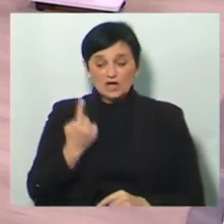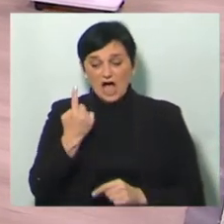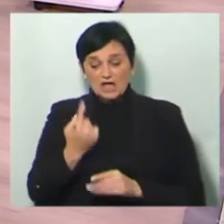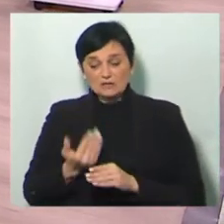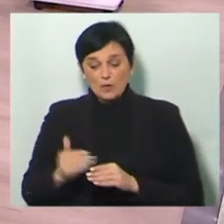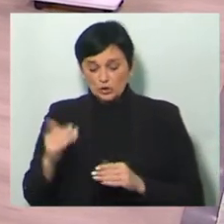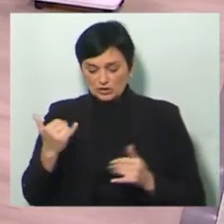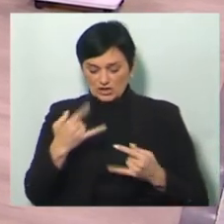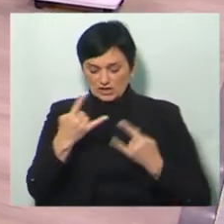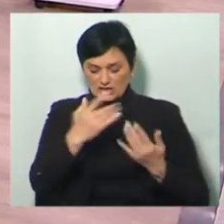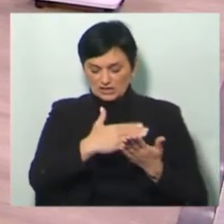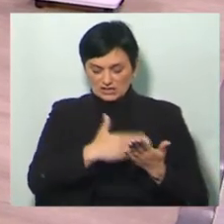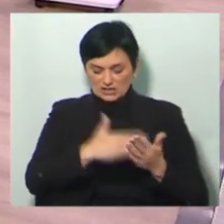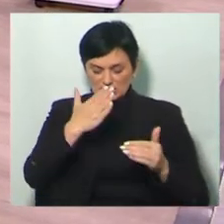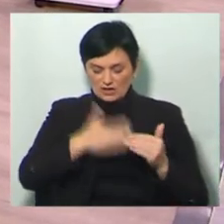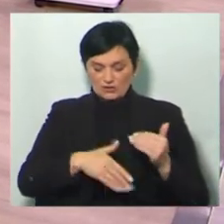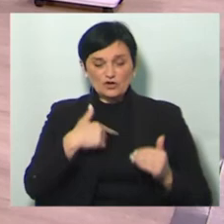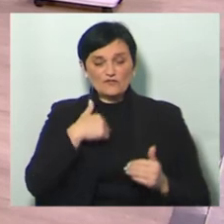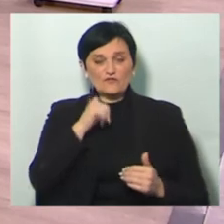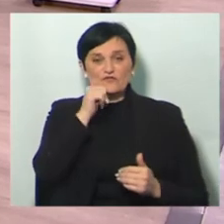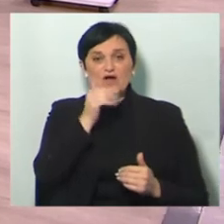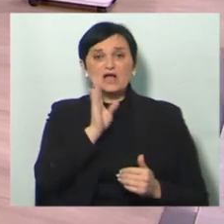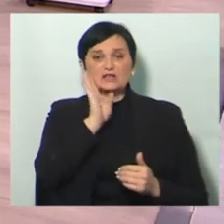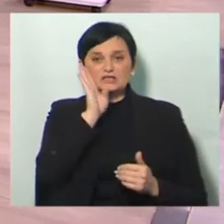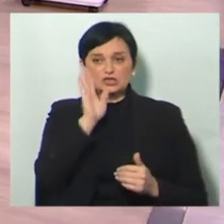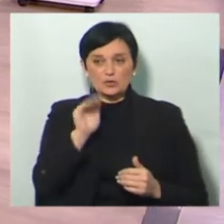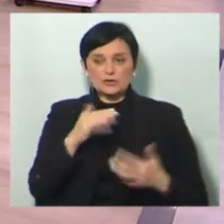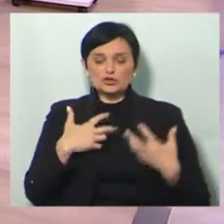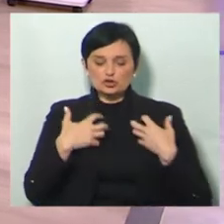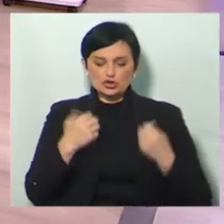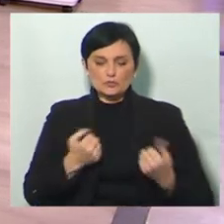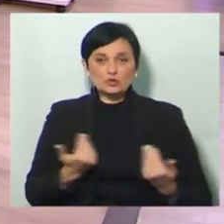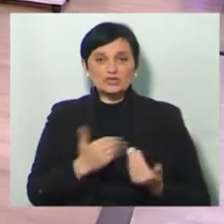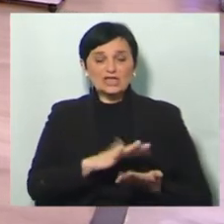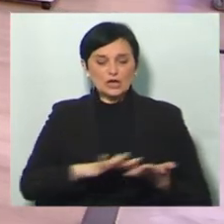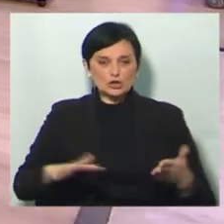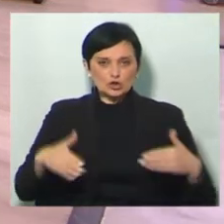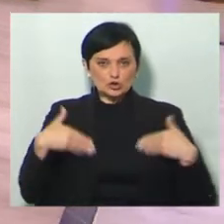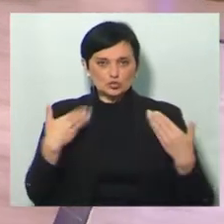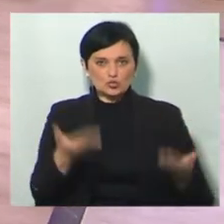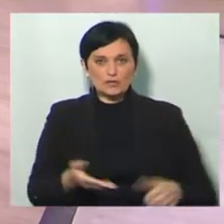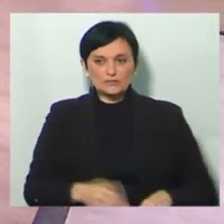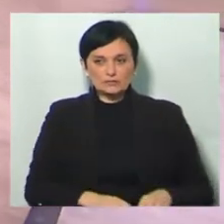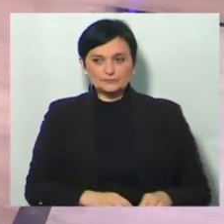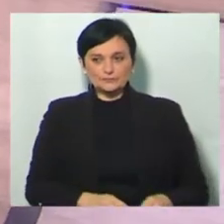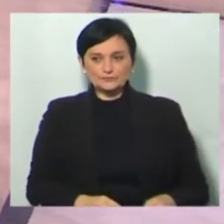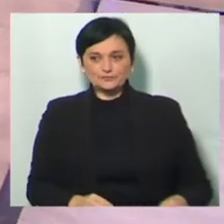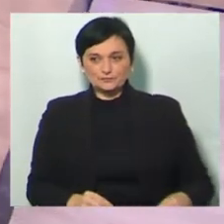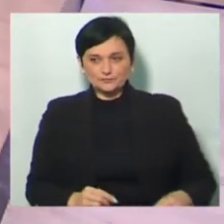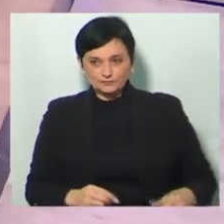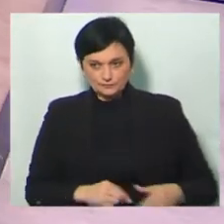დღევანდელი ჩვენი გადაცემა ამით ამოიწურა. Მე ხვალ ვილამდე გემშვიდობებით ჯანმრთელობას და დღეგრძელობას გისურვებთ.